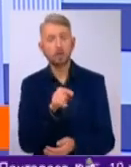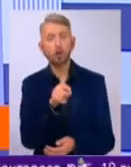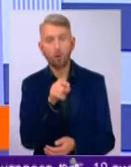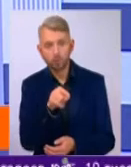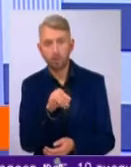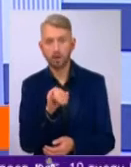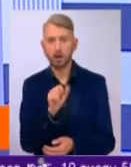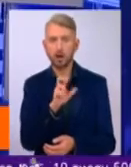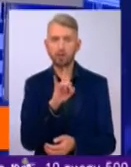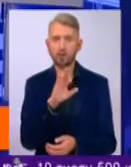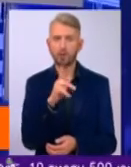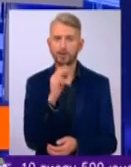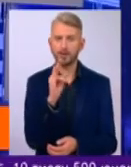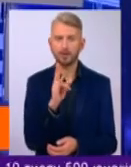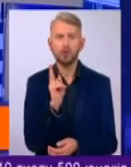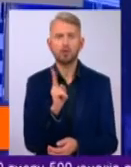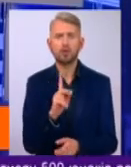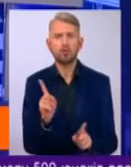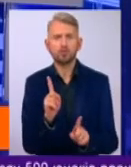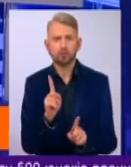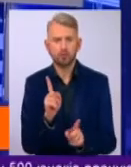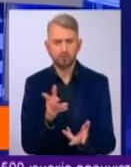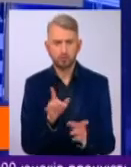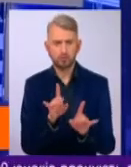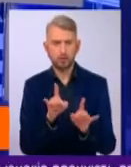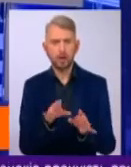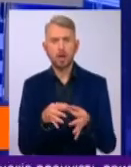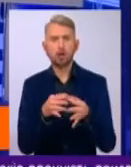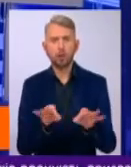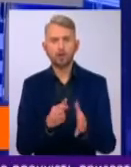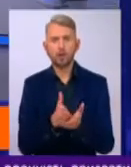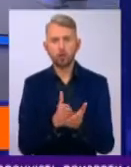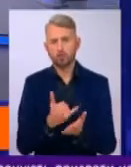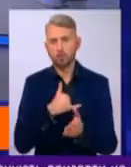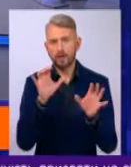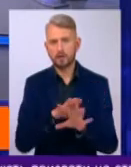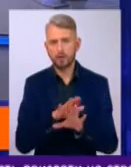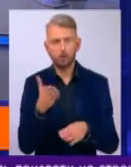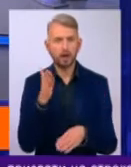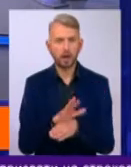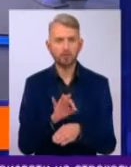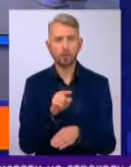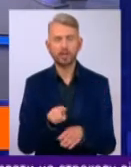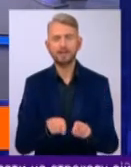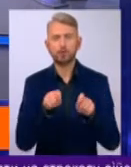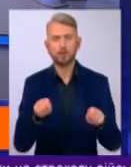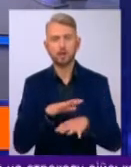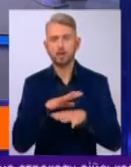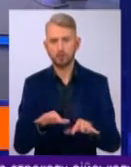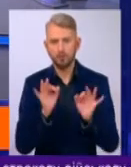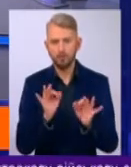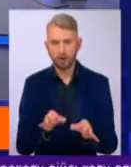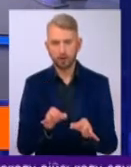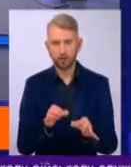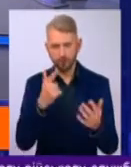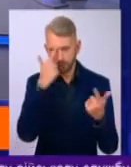і Аброськіну, який, можливо, щось там забуває. Дозвільна служба в нас незаконна. Наказ про її заснування не був в належний спосіб